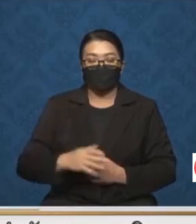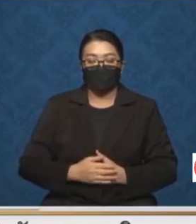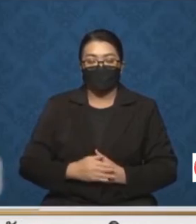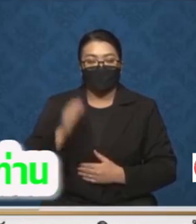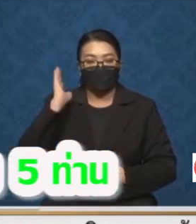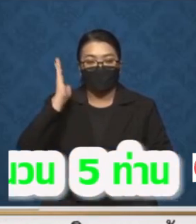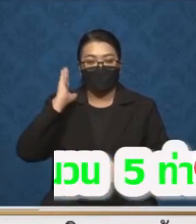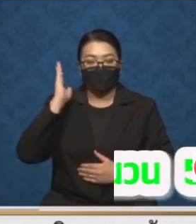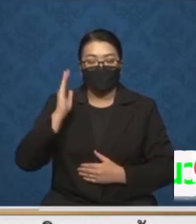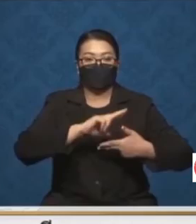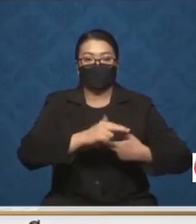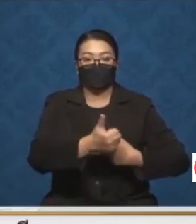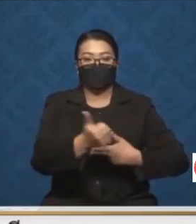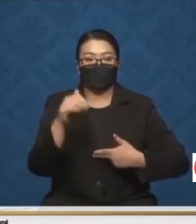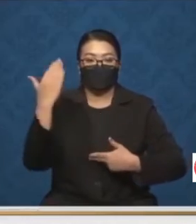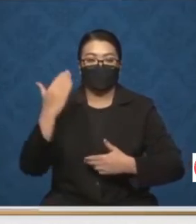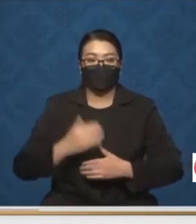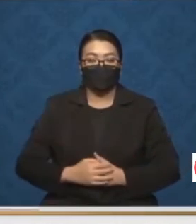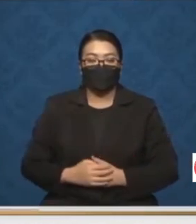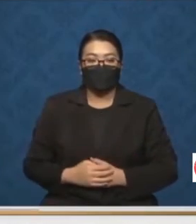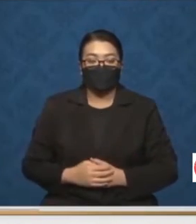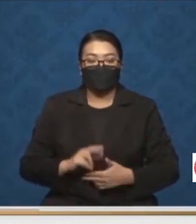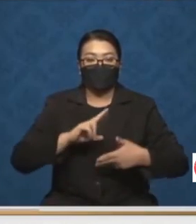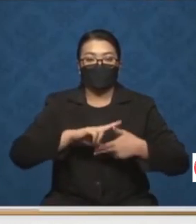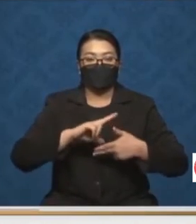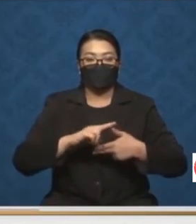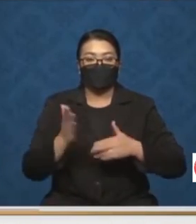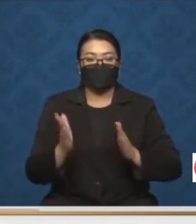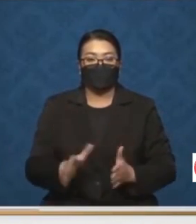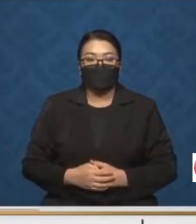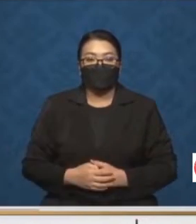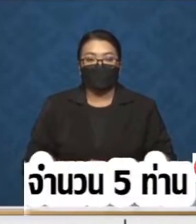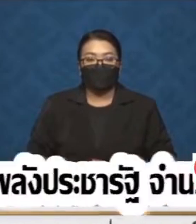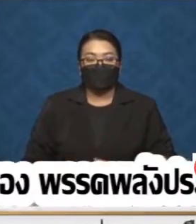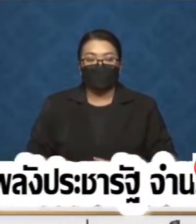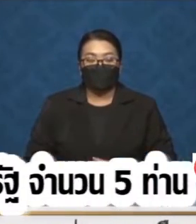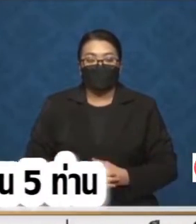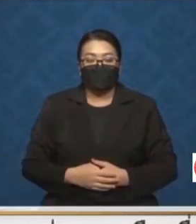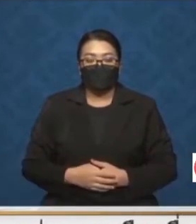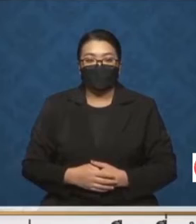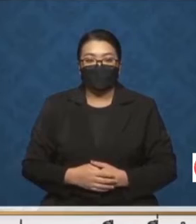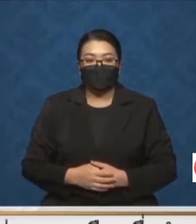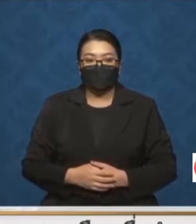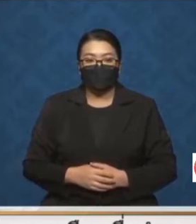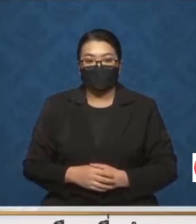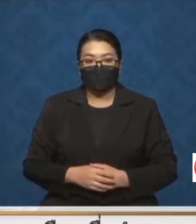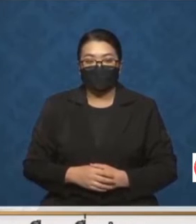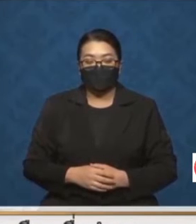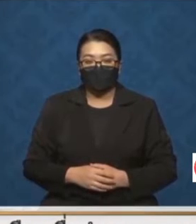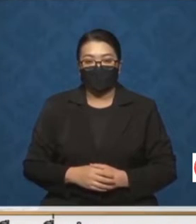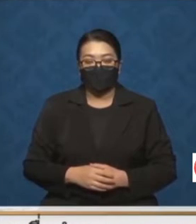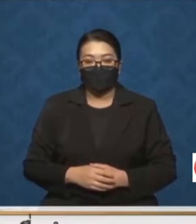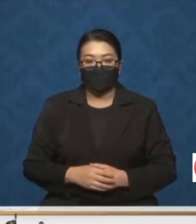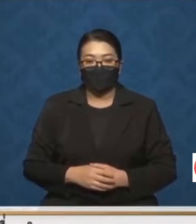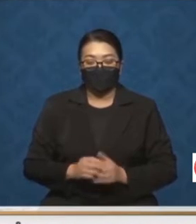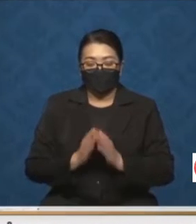ติปางวิรุณรัก พระพลังประชารัฐ5ท่านครับเชิญครับ กับเรียนท่านประ